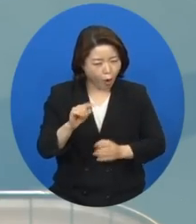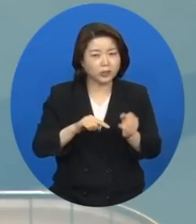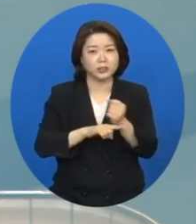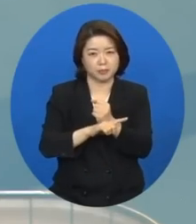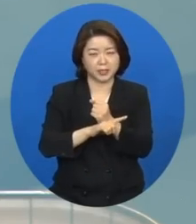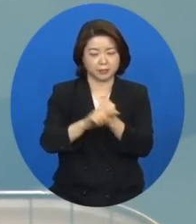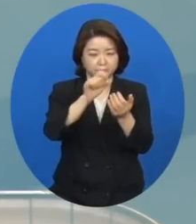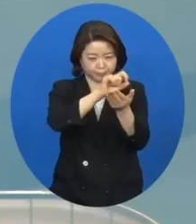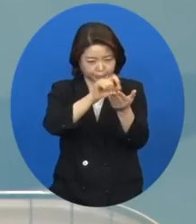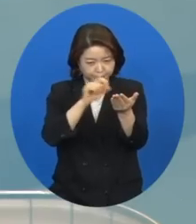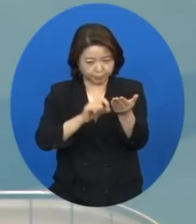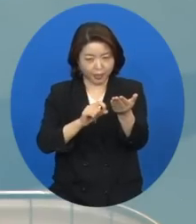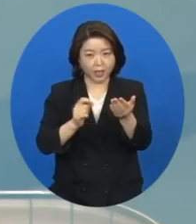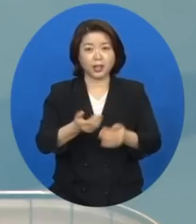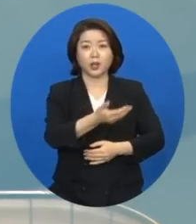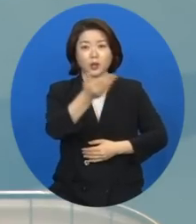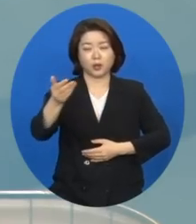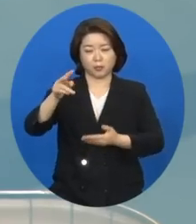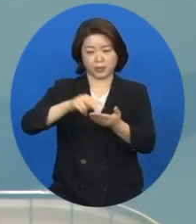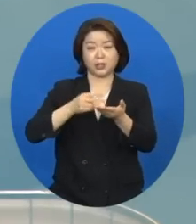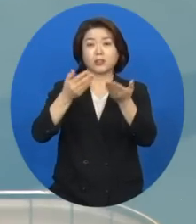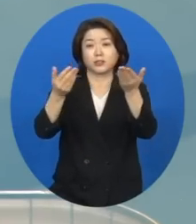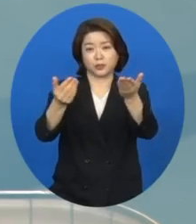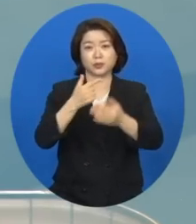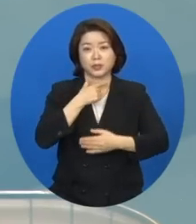것을 여러분들과 잠깐 나누고자 합니다.